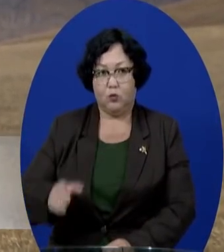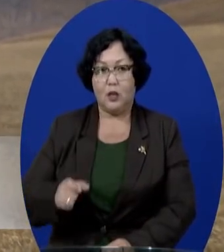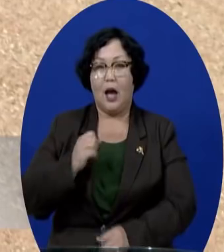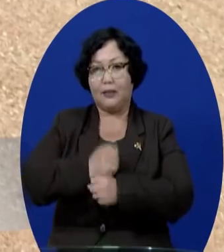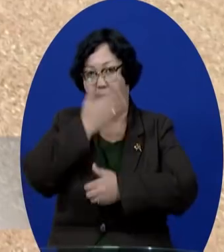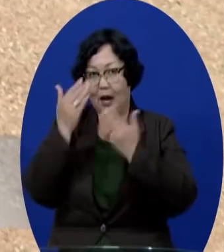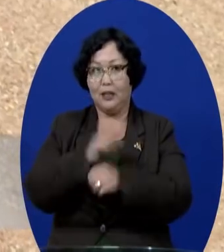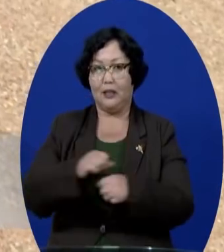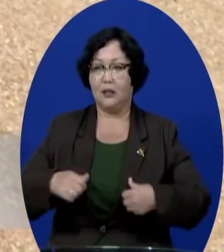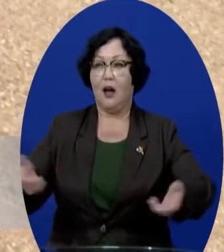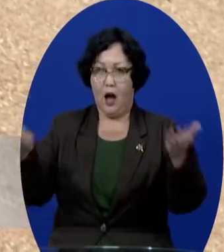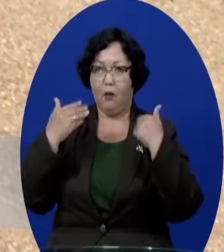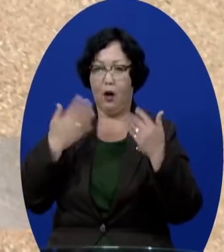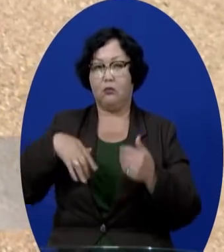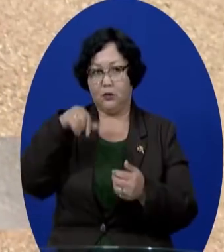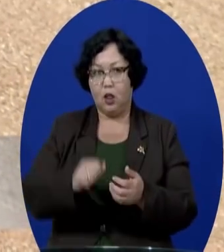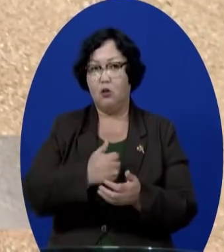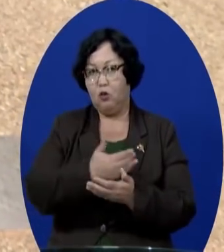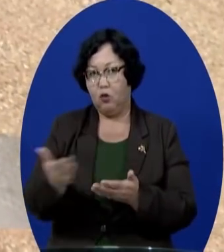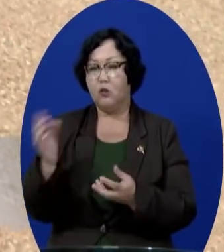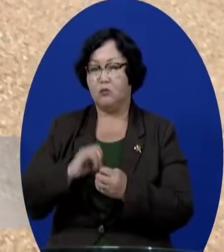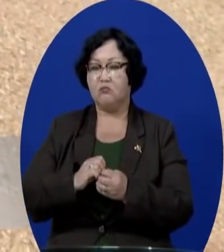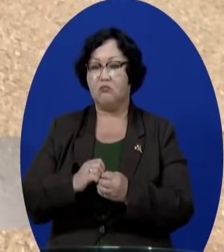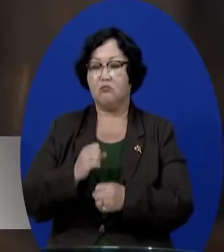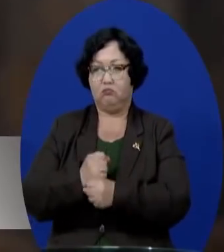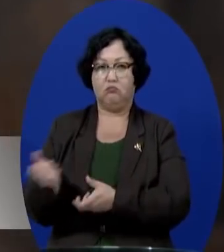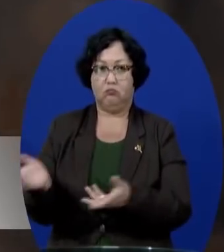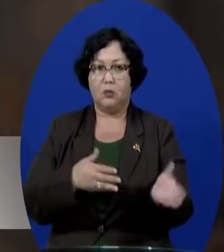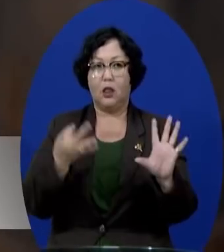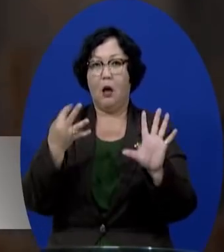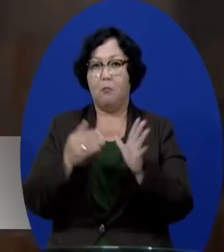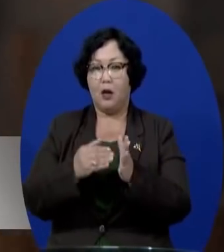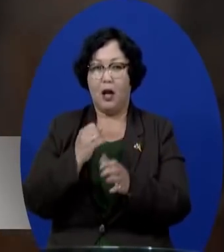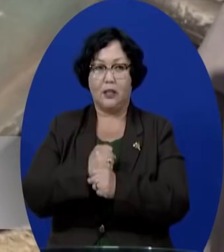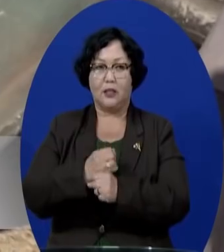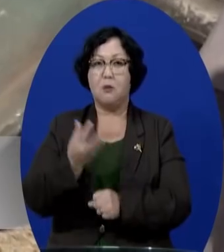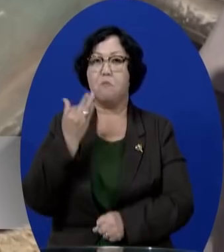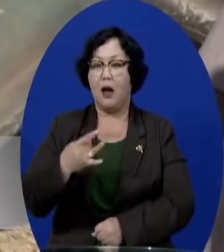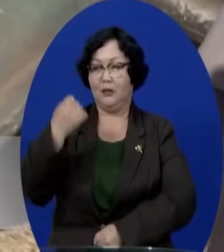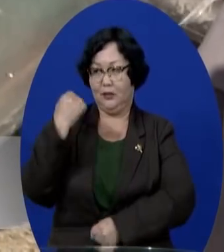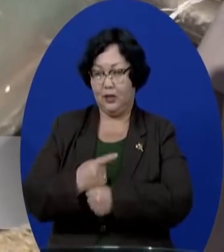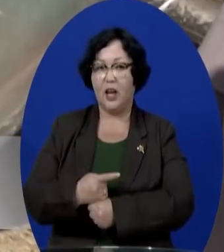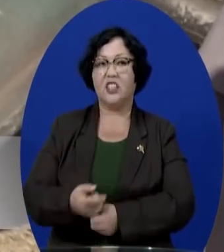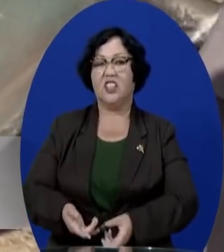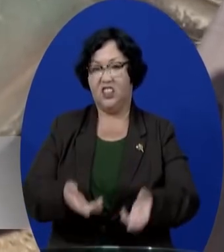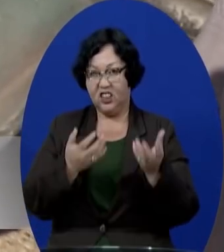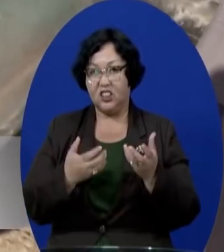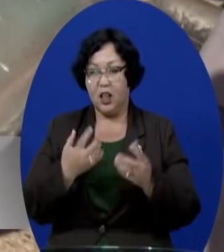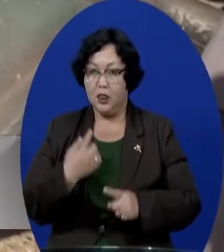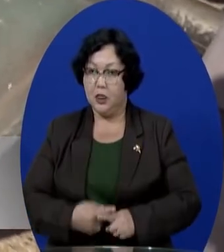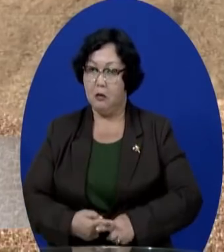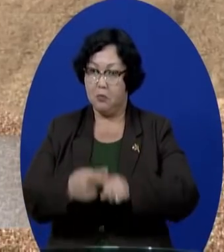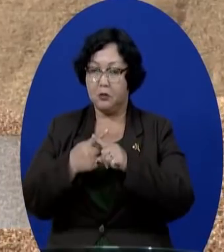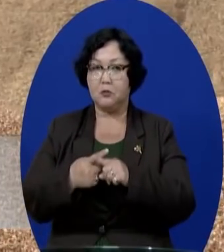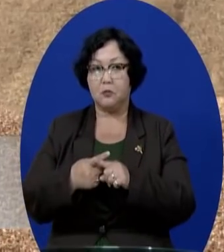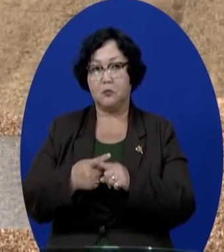хайж байгаа иргэдийг оролцуулахар болсон. Ургац хураалтанд өртчилсэн байдлаар 8,000 гаруй ажлын байрны захиалга ирсэн байна. Энэ тоо баг зэрэг нэмэгдэх төлөвтэй